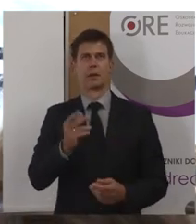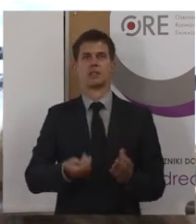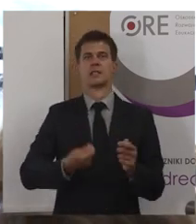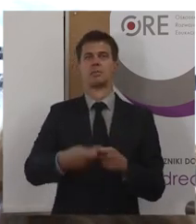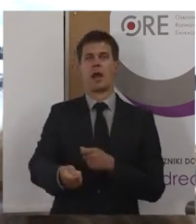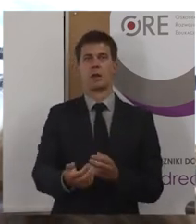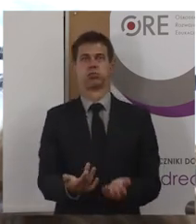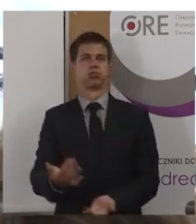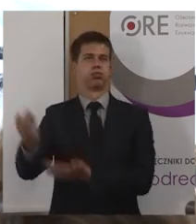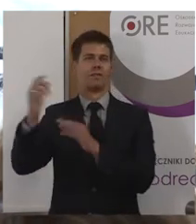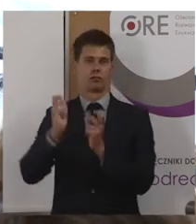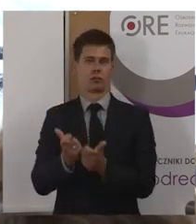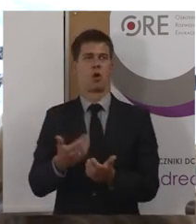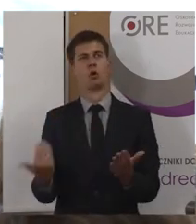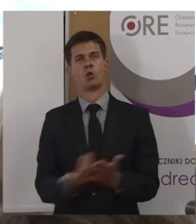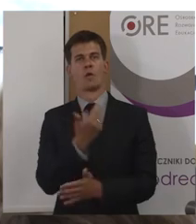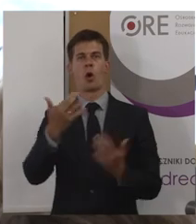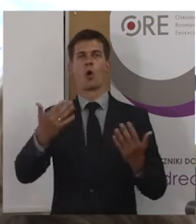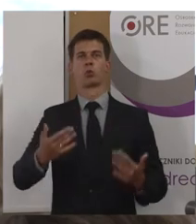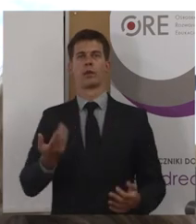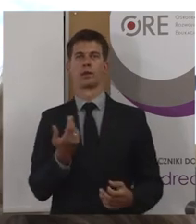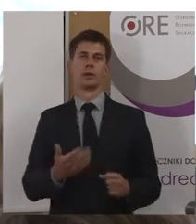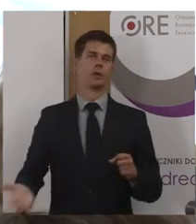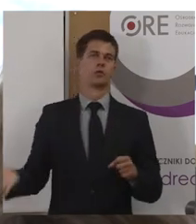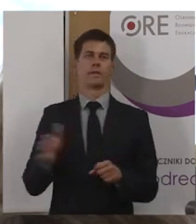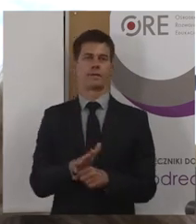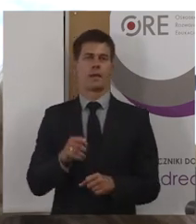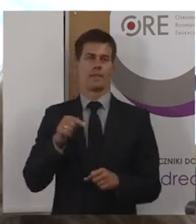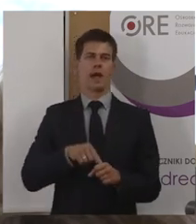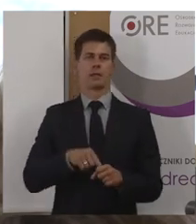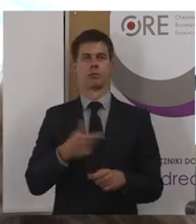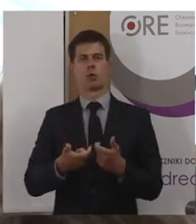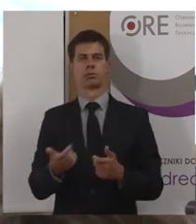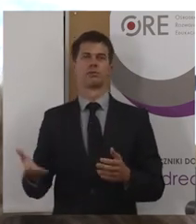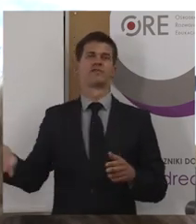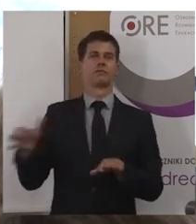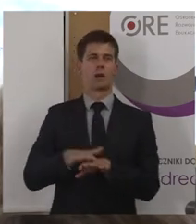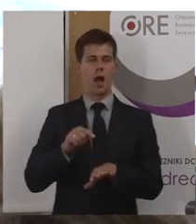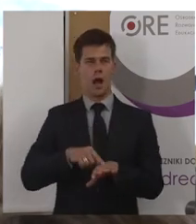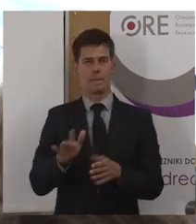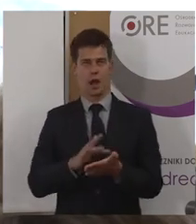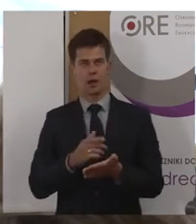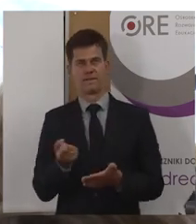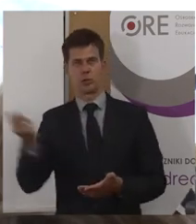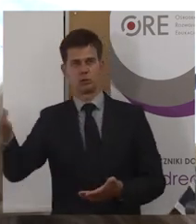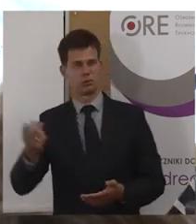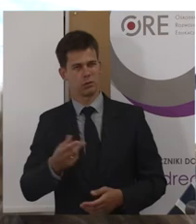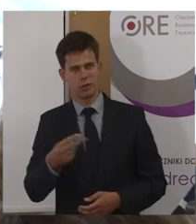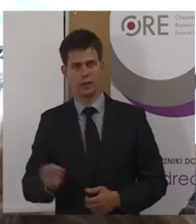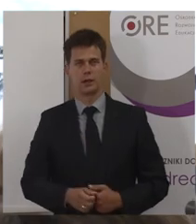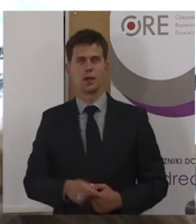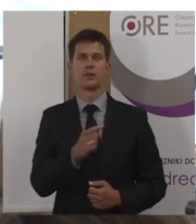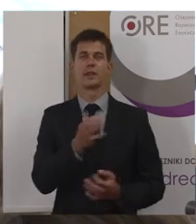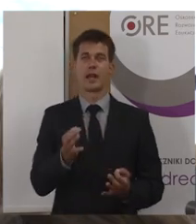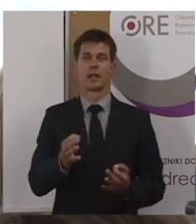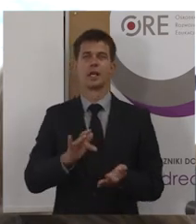Zastanówcie się, jak wspomóc wasz proces nauczania. Nie kwestionujemy tego, że na przykład grafiki dotykowe są niezbędne,